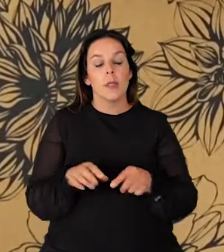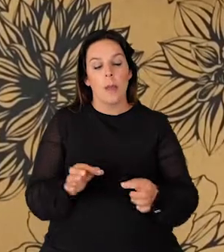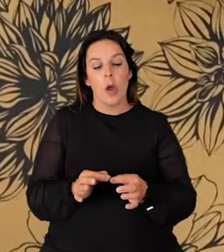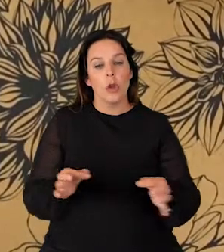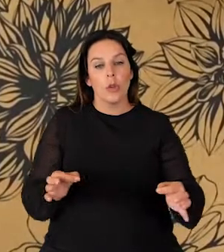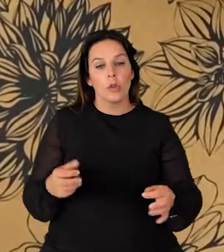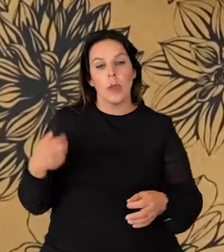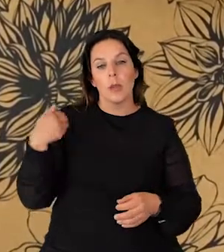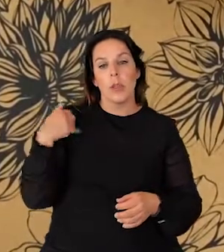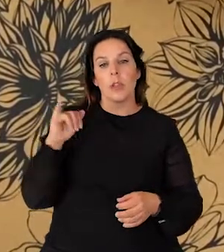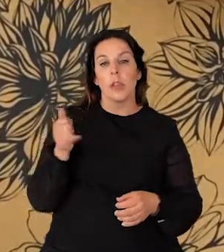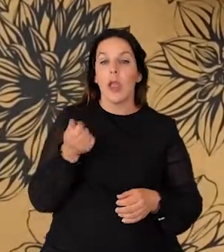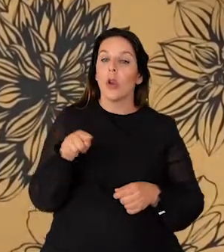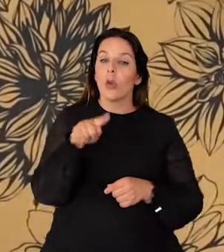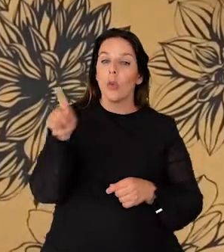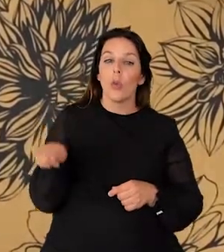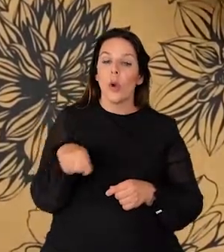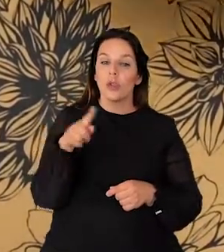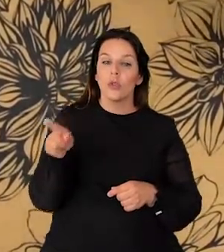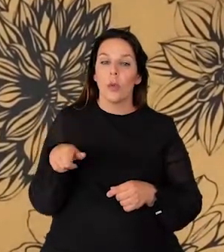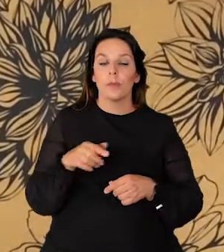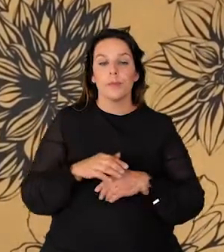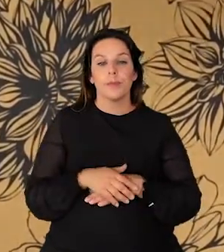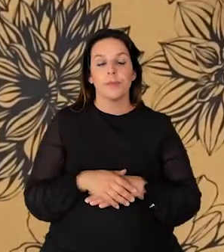które odrysowaliście.